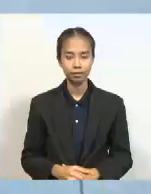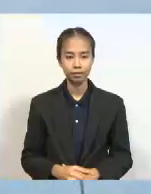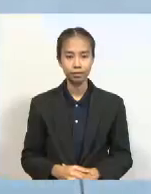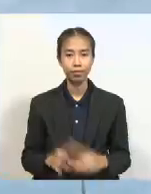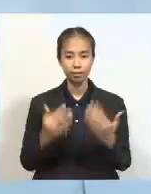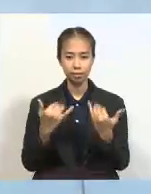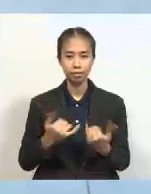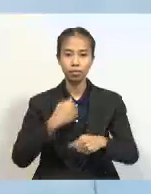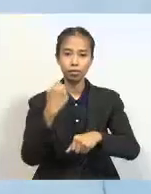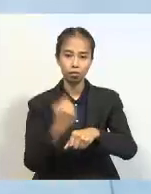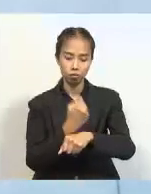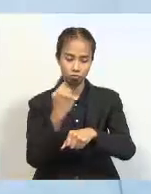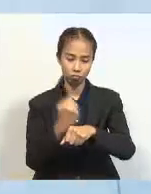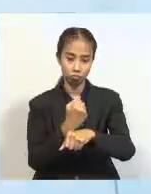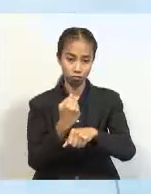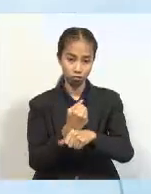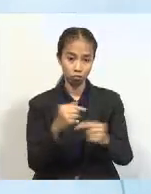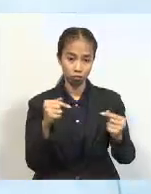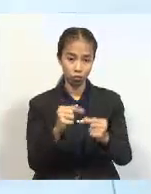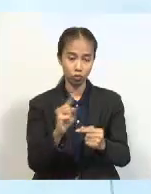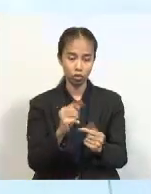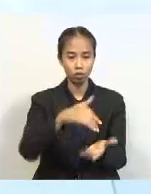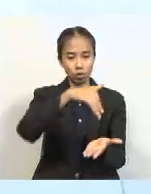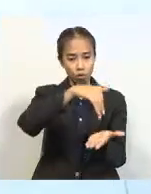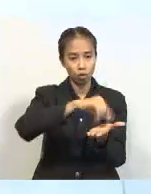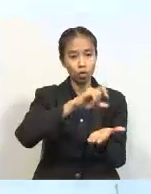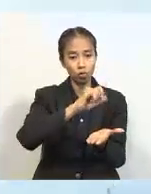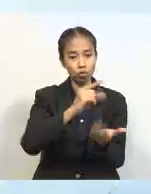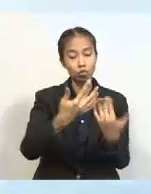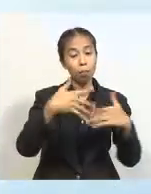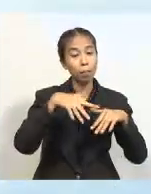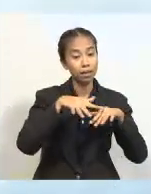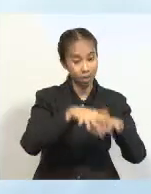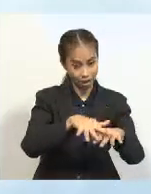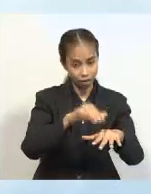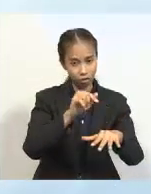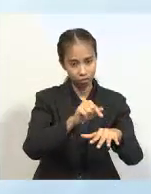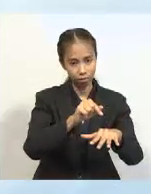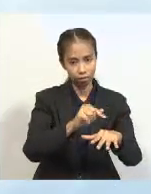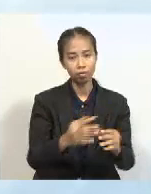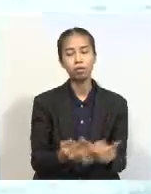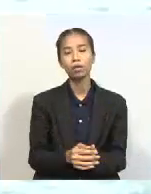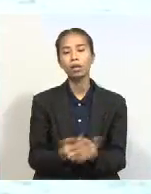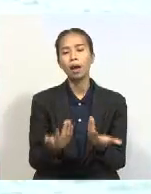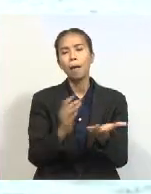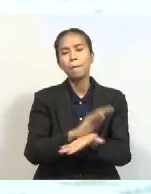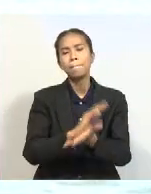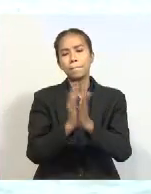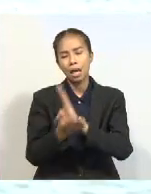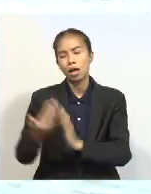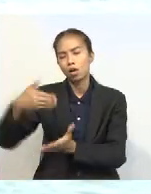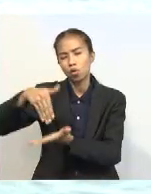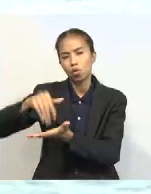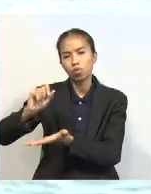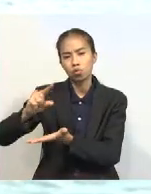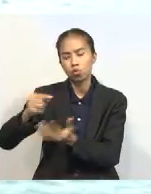การฝึกครั้งนี้เป็นการเริ่มเปลี่ยนผ่านภารกิจและหน้าที่จากศูนย์ประสานการปฏิบัติในการรักษาผลประโยชน์ของชาติทางทะเลเป็นศูนย์อำนวยการรัก